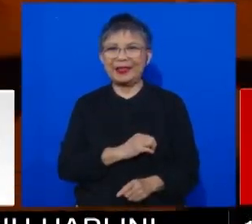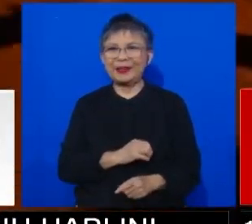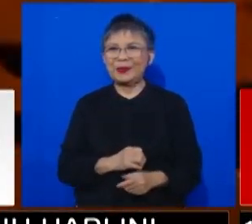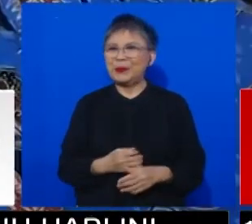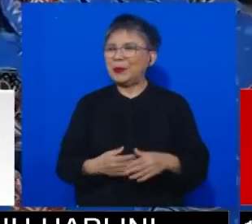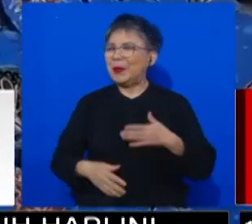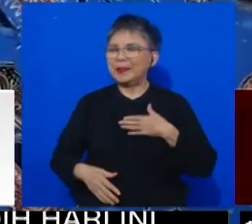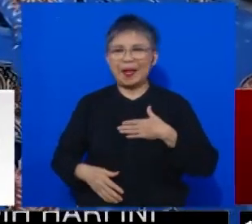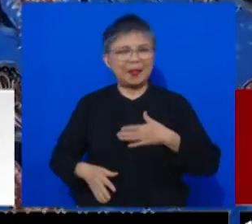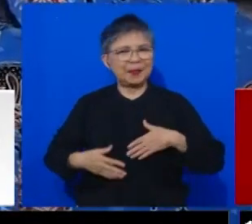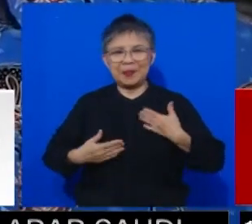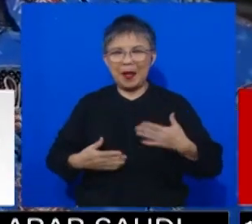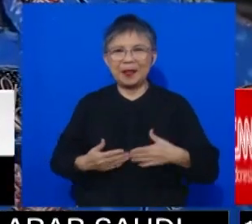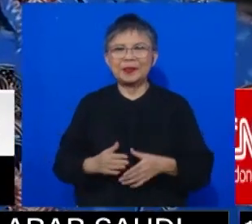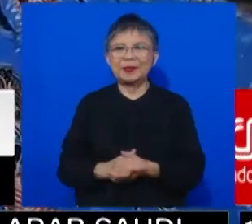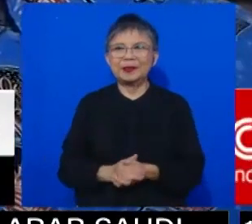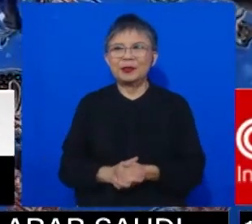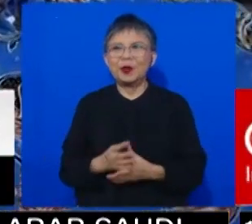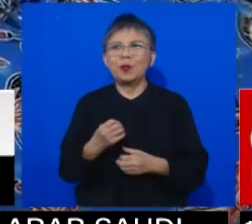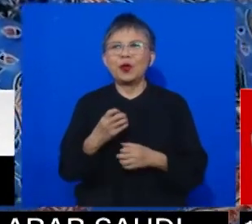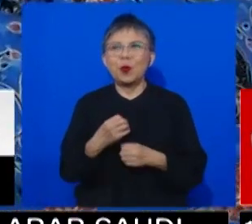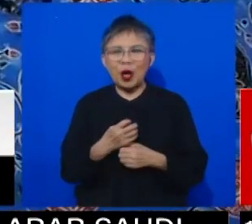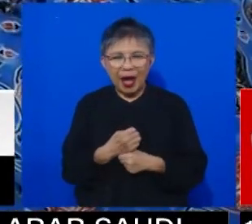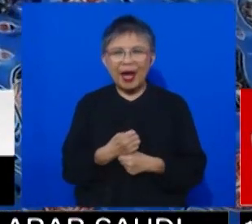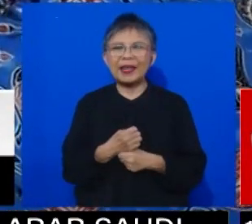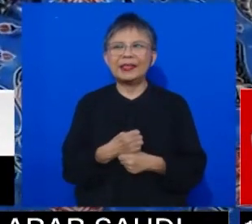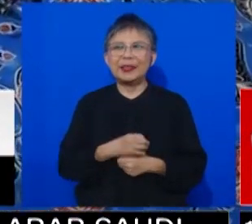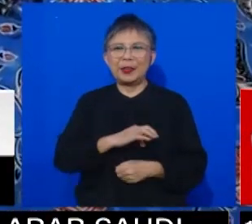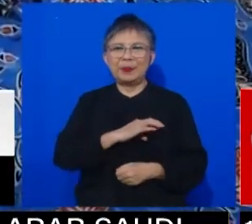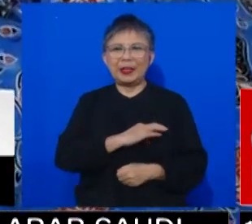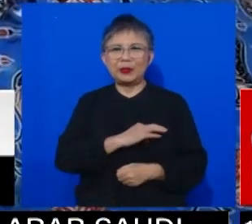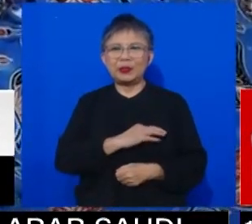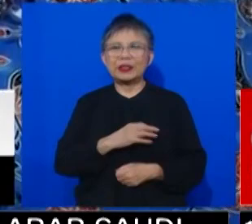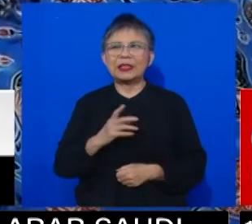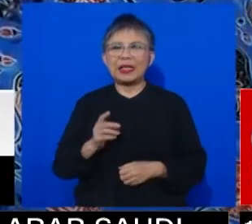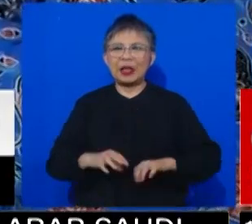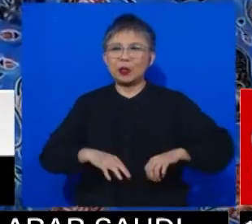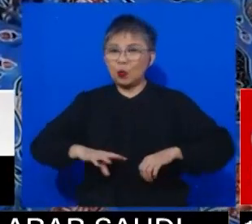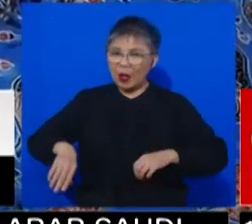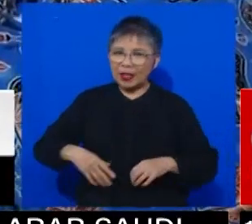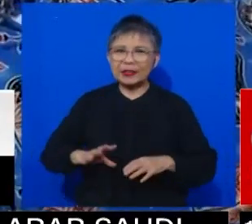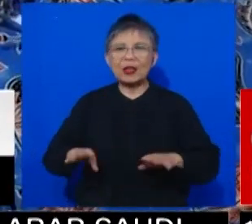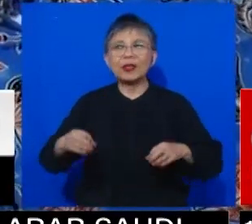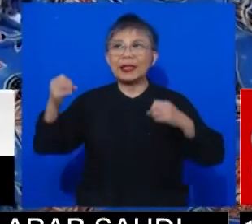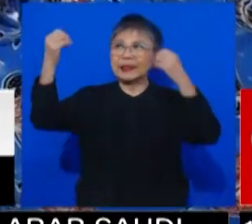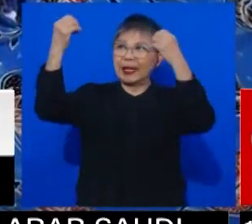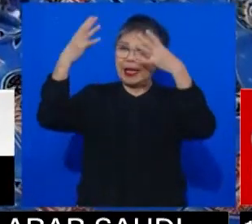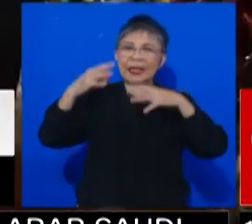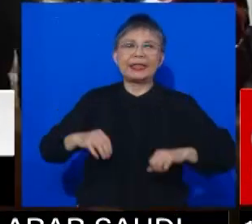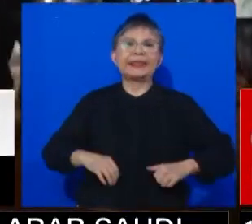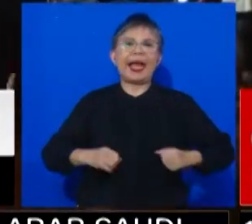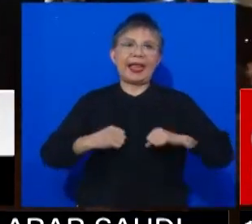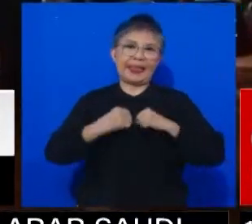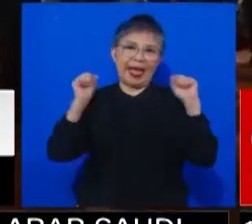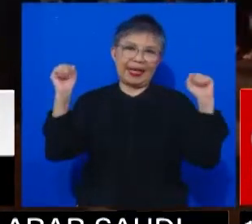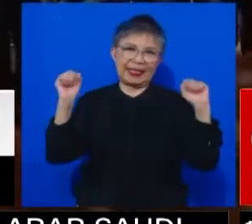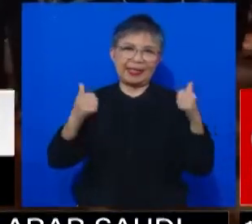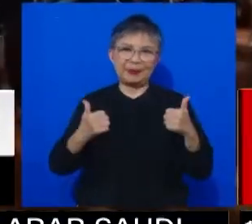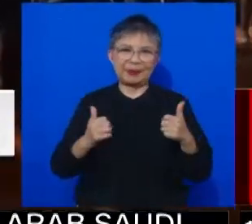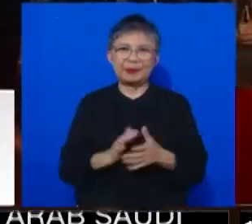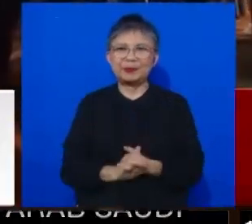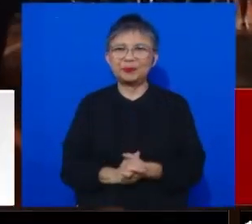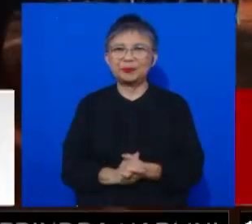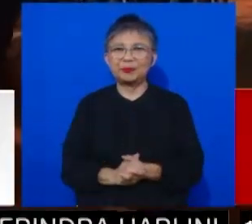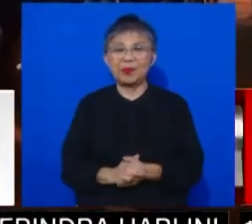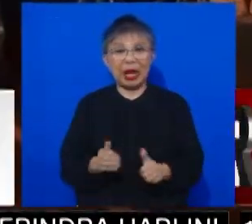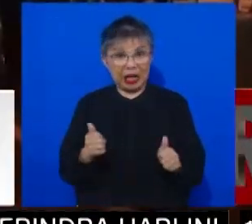Presiden Joko Widodo, semoga Bapak Presiden dan keluarga diberi kesehatan. Jokowi juga